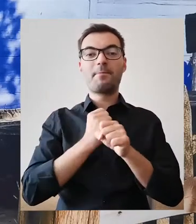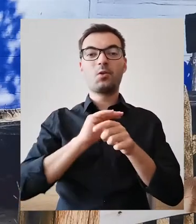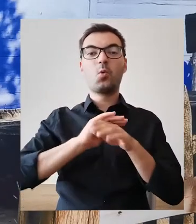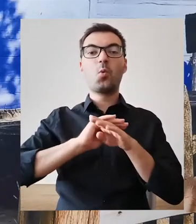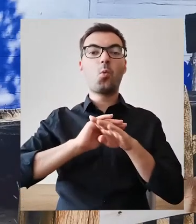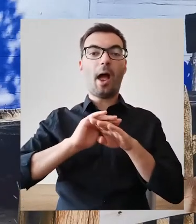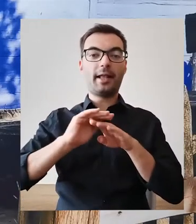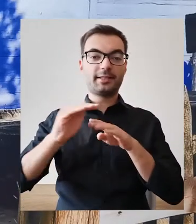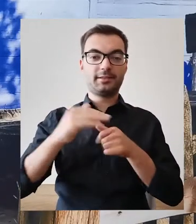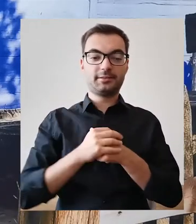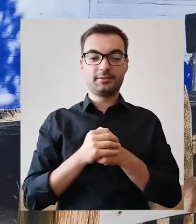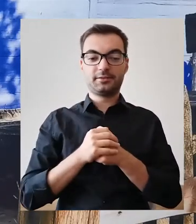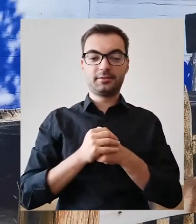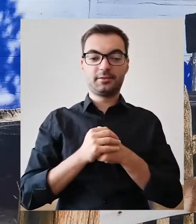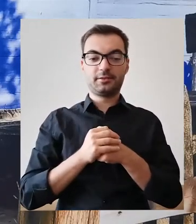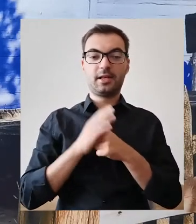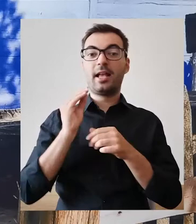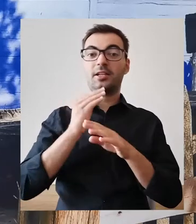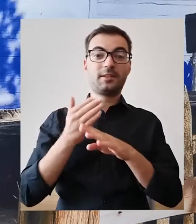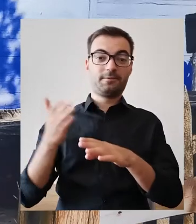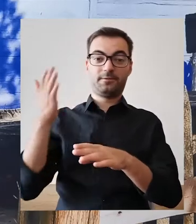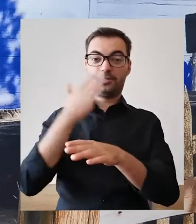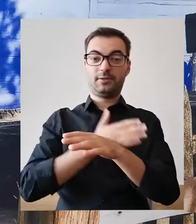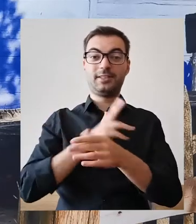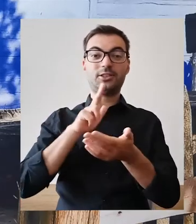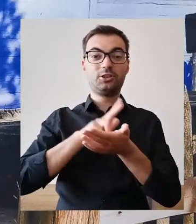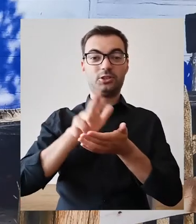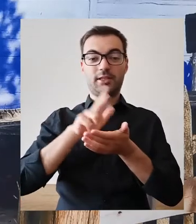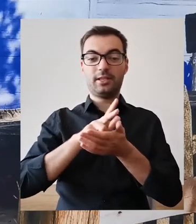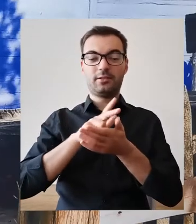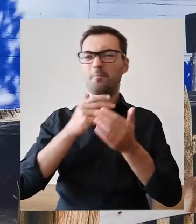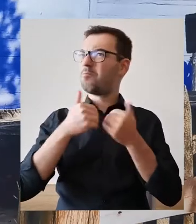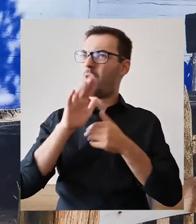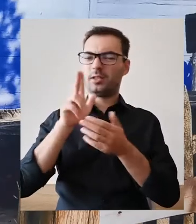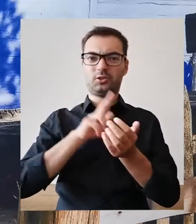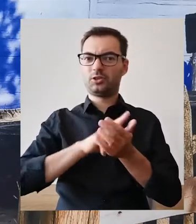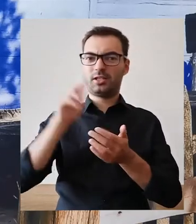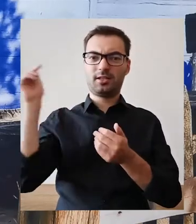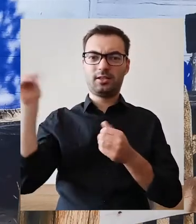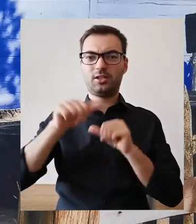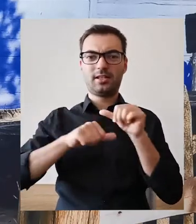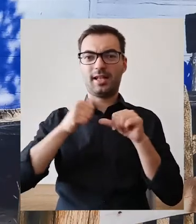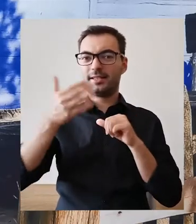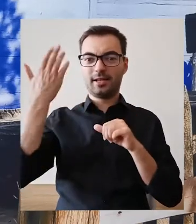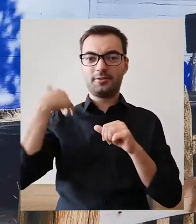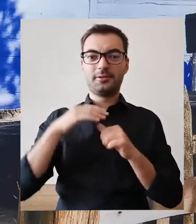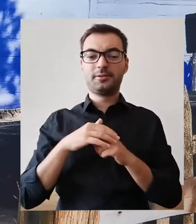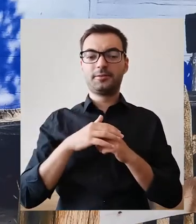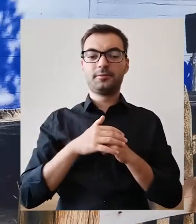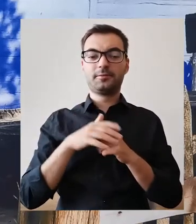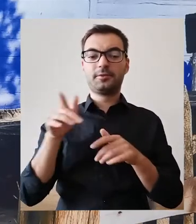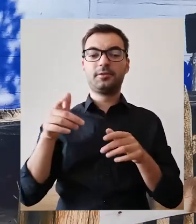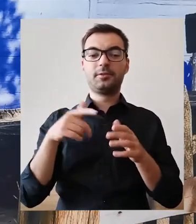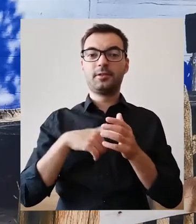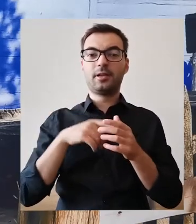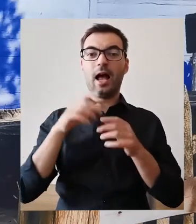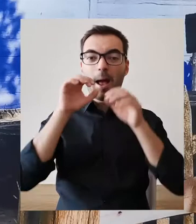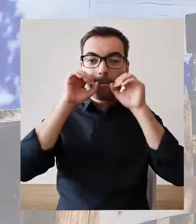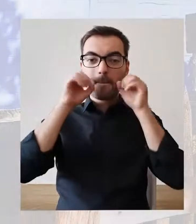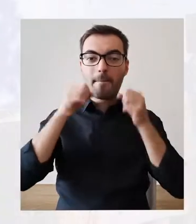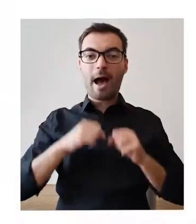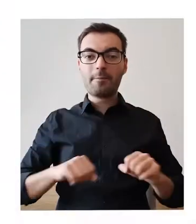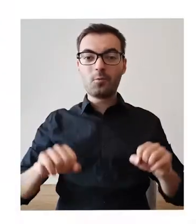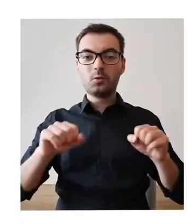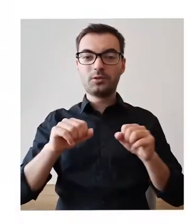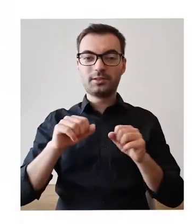jeszcze wcześniej bo 13 ponad 13.000 lat temu biegały tutaj mam ochoty